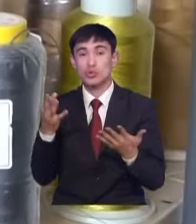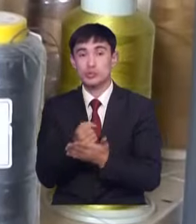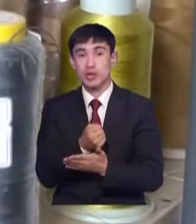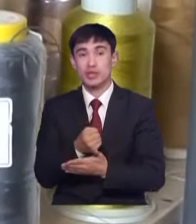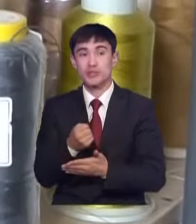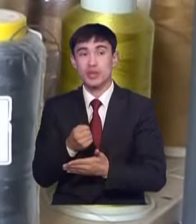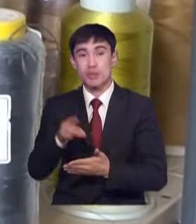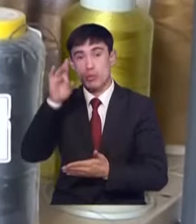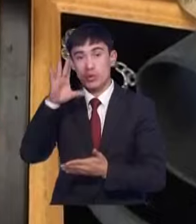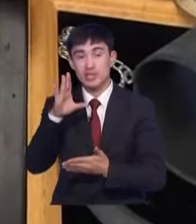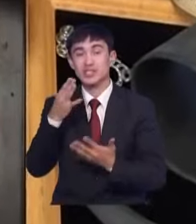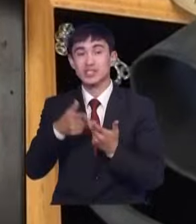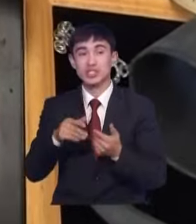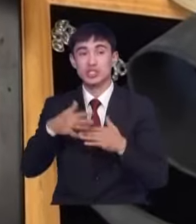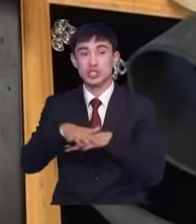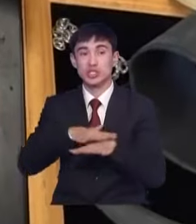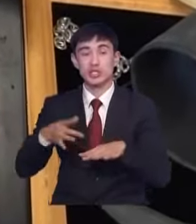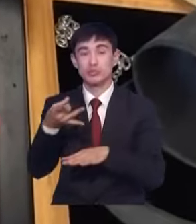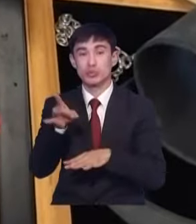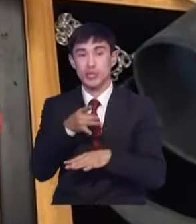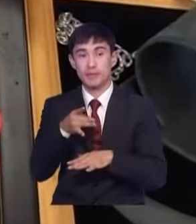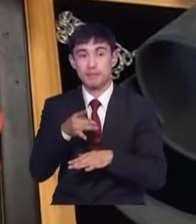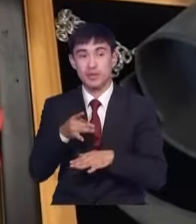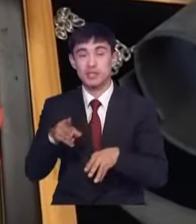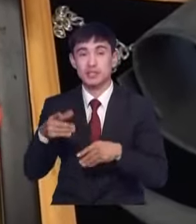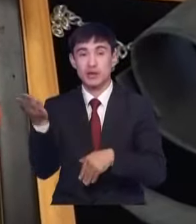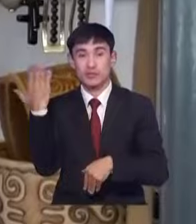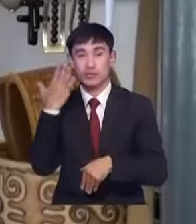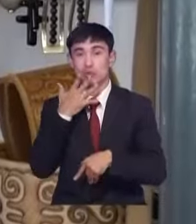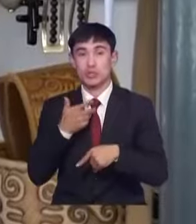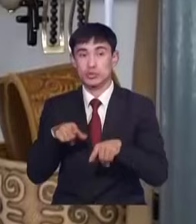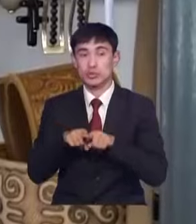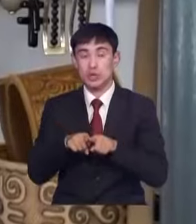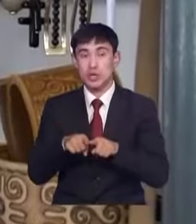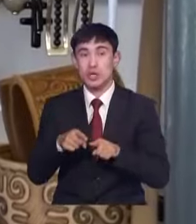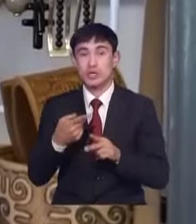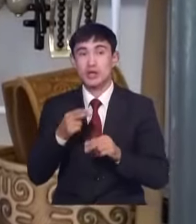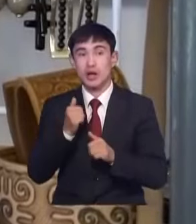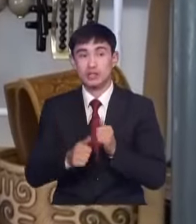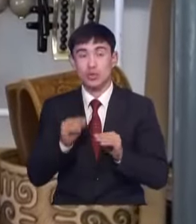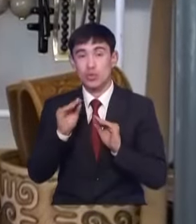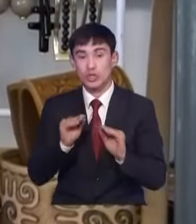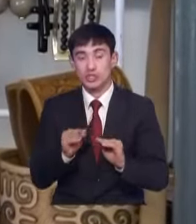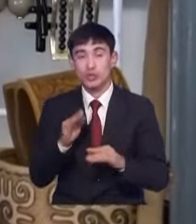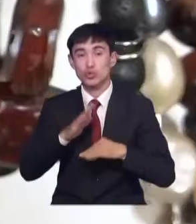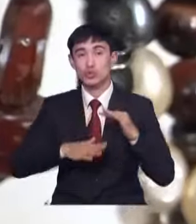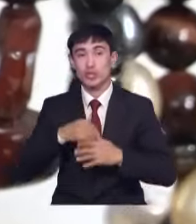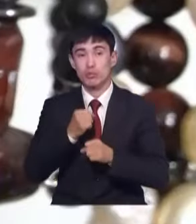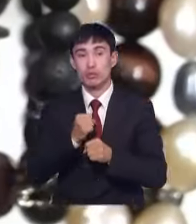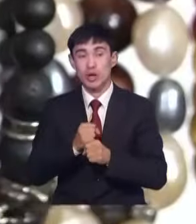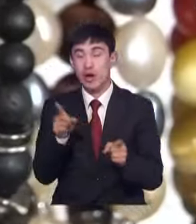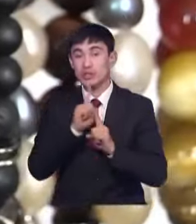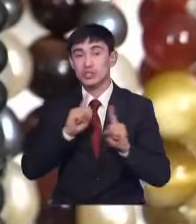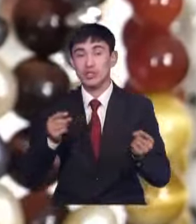завоевать популярность не только среди жителей нашей республики Но и за её пределами И это не удивительно ведь каждое украшение ручной работы не только